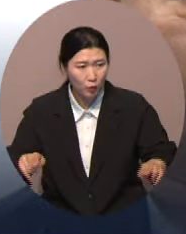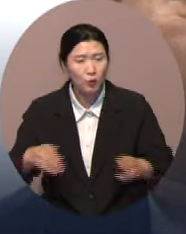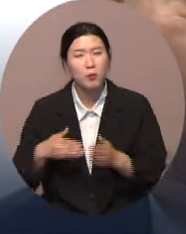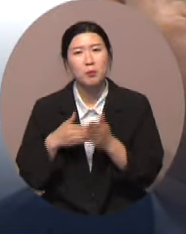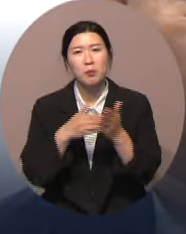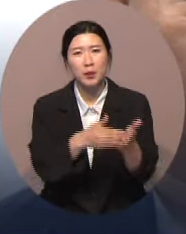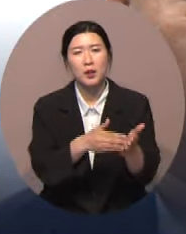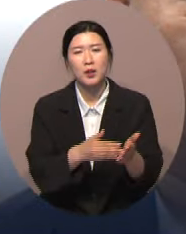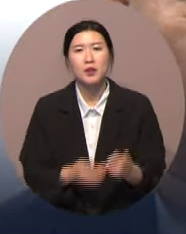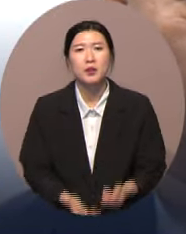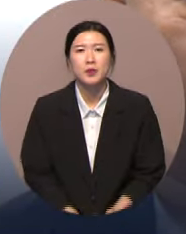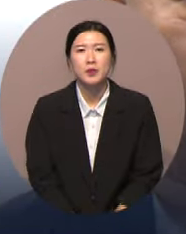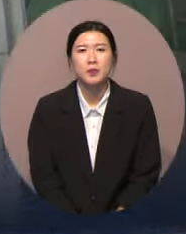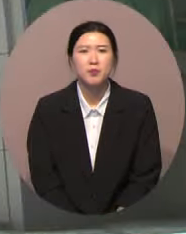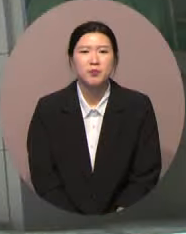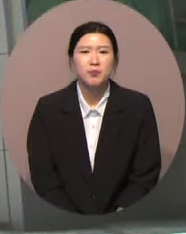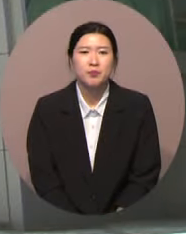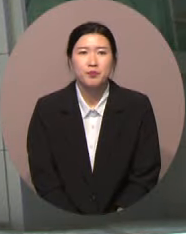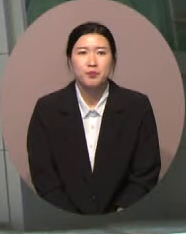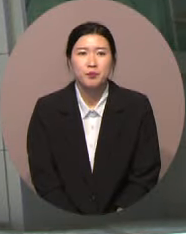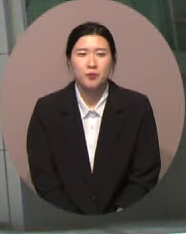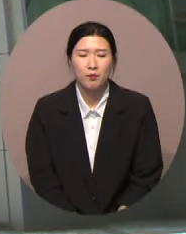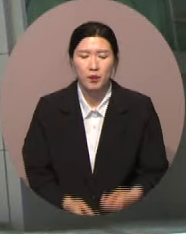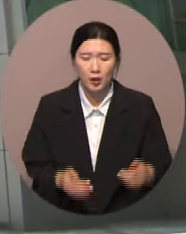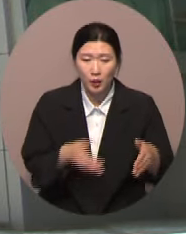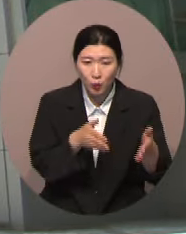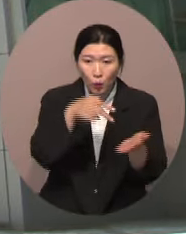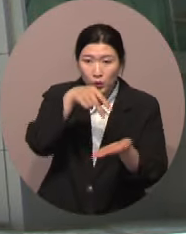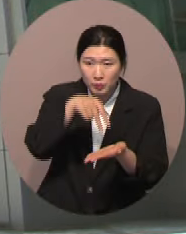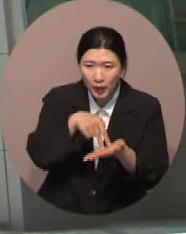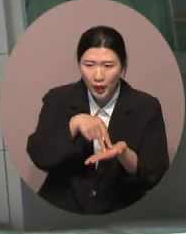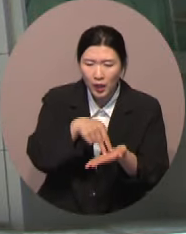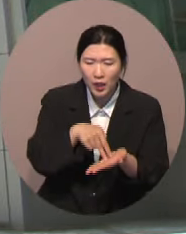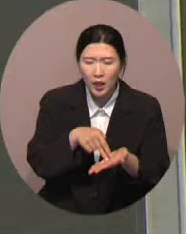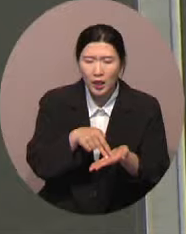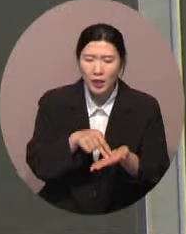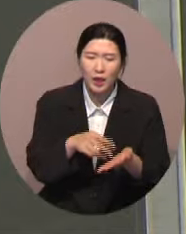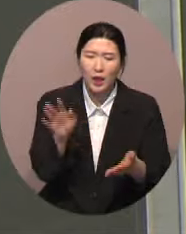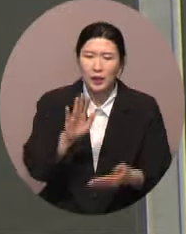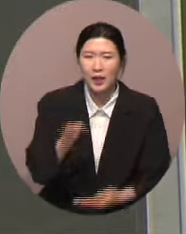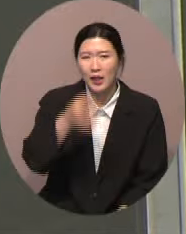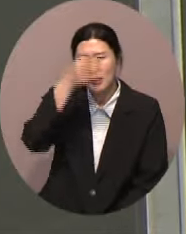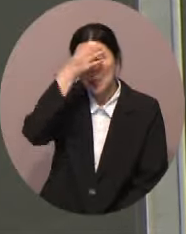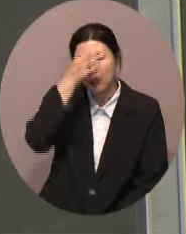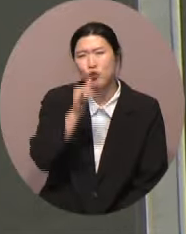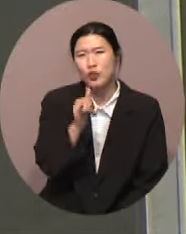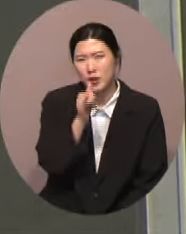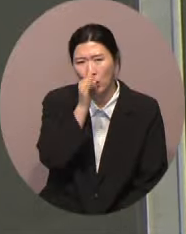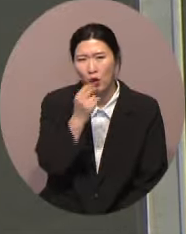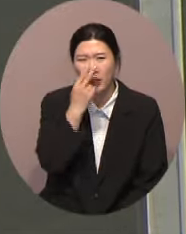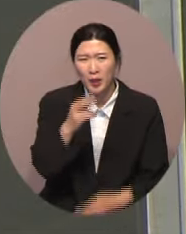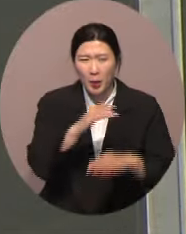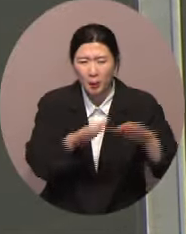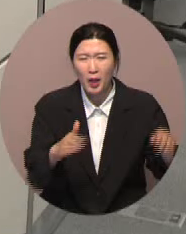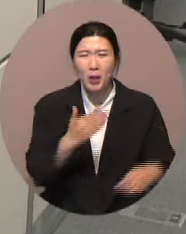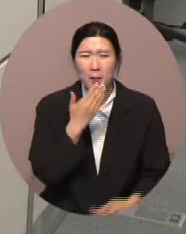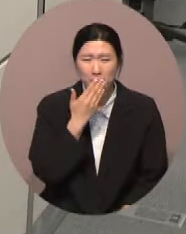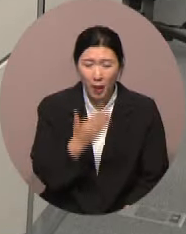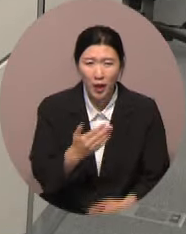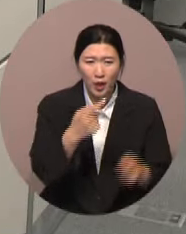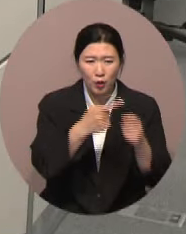백지화를 하기를. 충남도는 최첨단 시설로 악취를 해소할 수 있고 분뇨는 자원화를